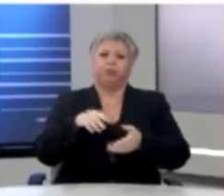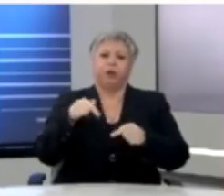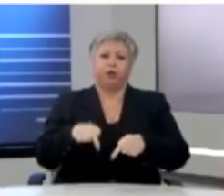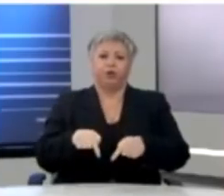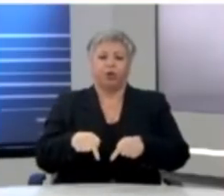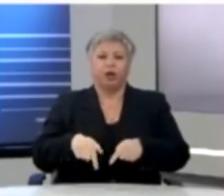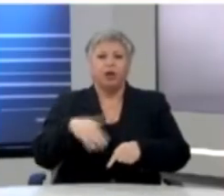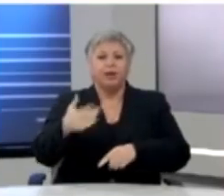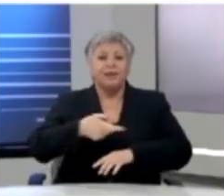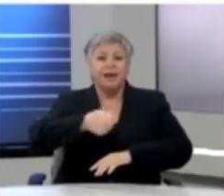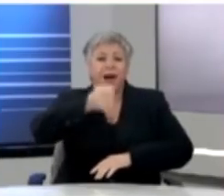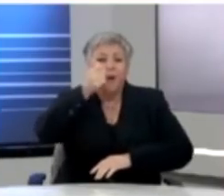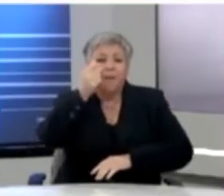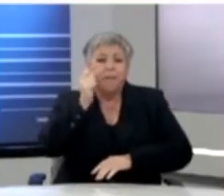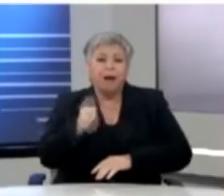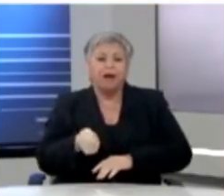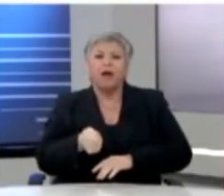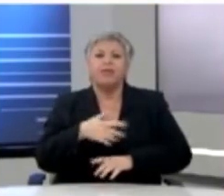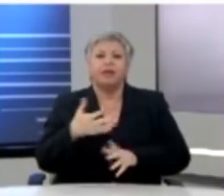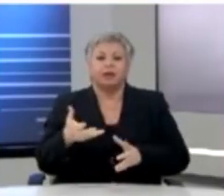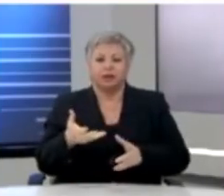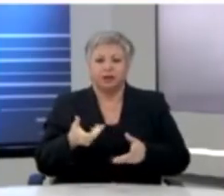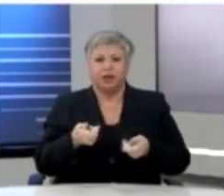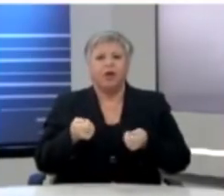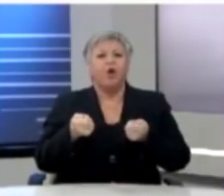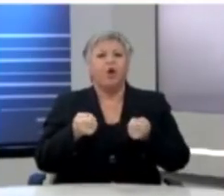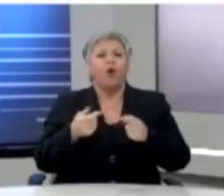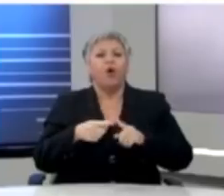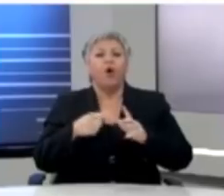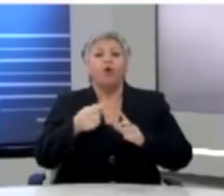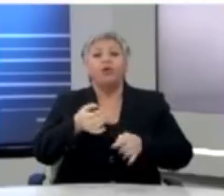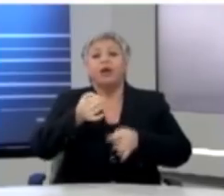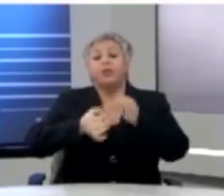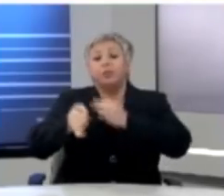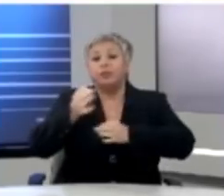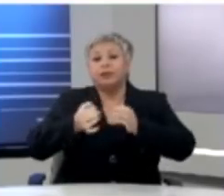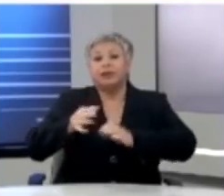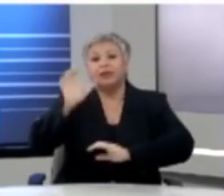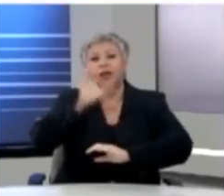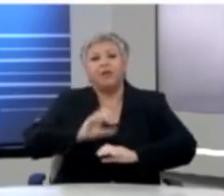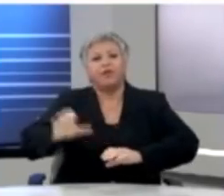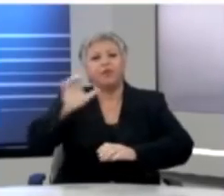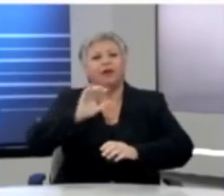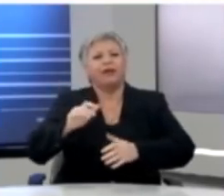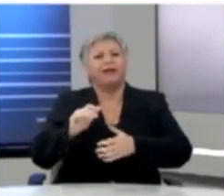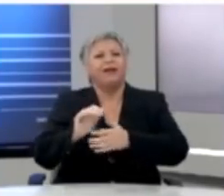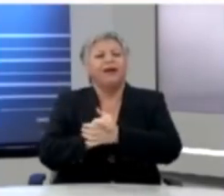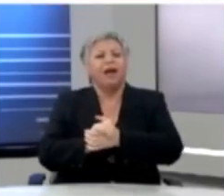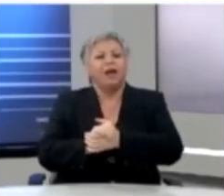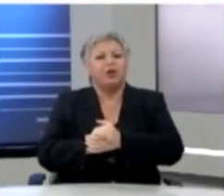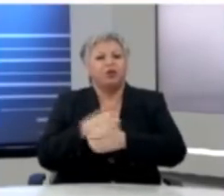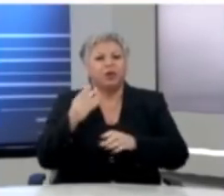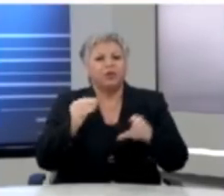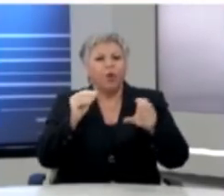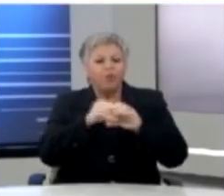της απαράδεκτης οδηγίας της Ευρωπαϊκής Ένωσης για παραπέρα ισοτιμία των πτυχίων κολεγίων πανεπιστημίων